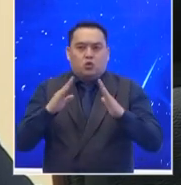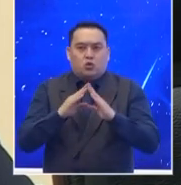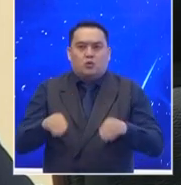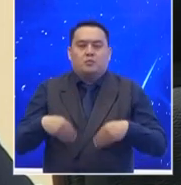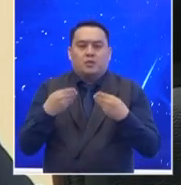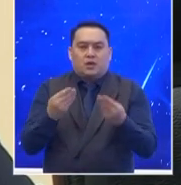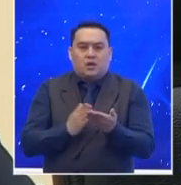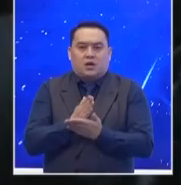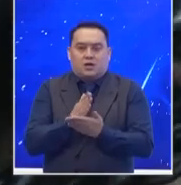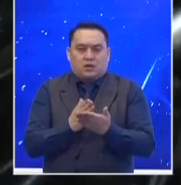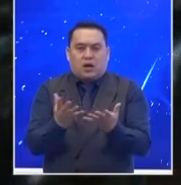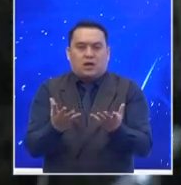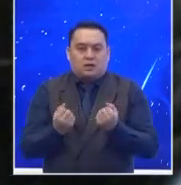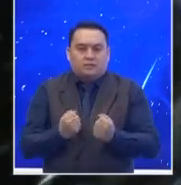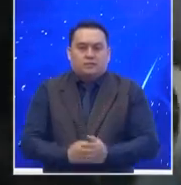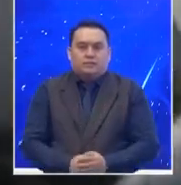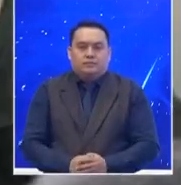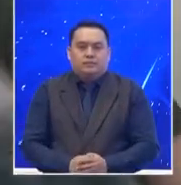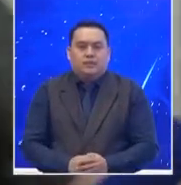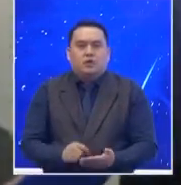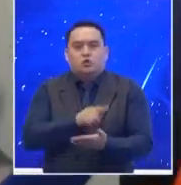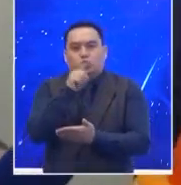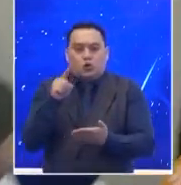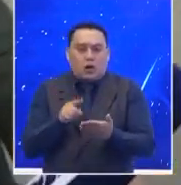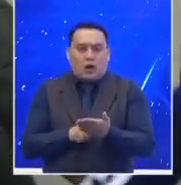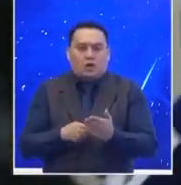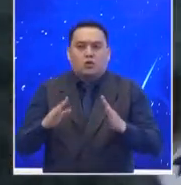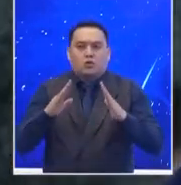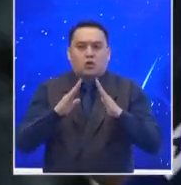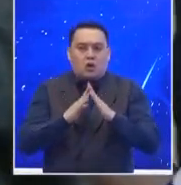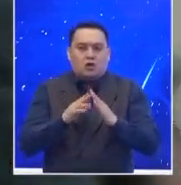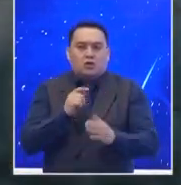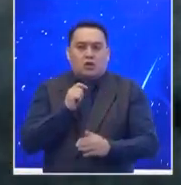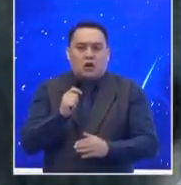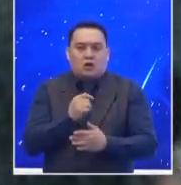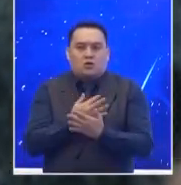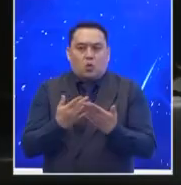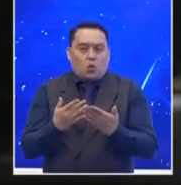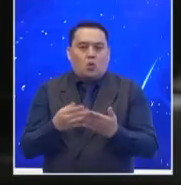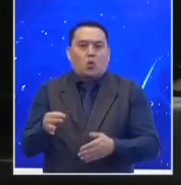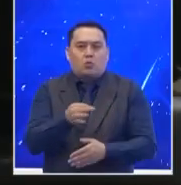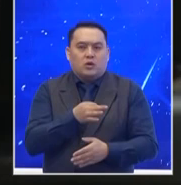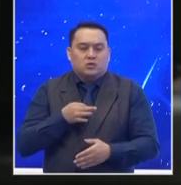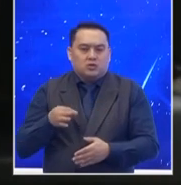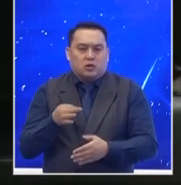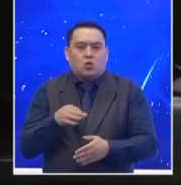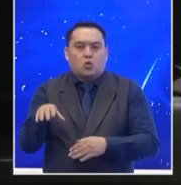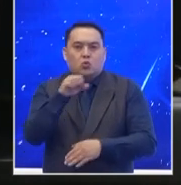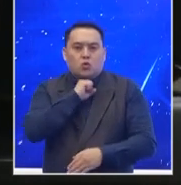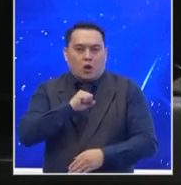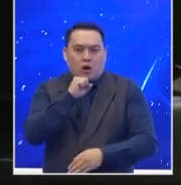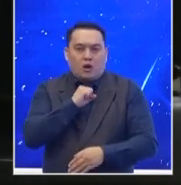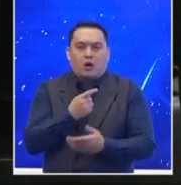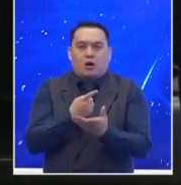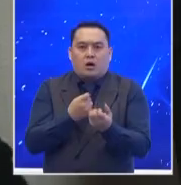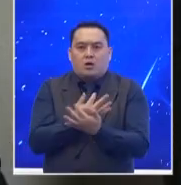мұқтаж қызметкерлер алады. Сенаторлардың сан сауалынан кейін Тұрғынбаев мырза тілшілерге Түркістан облысында әскери бөлімнен ұрланған қару-жарақ